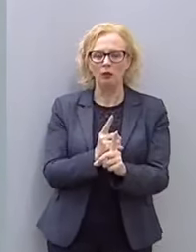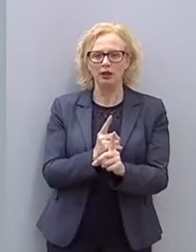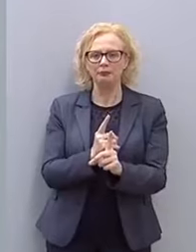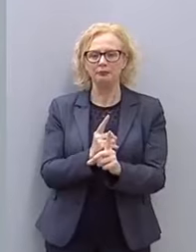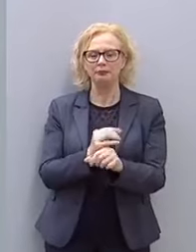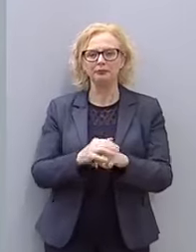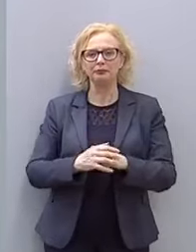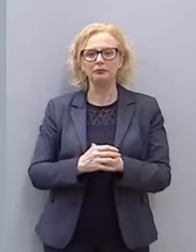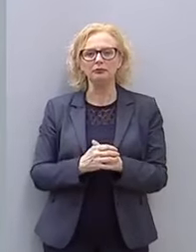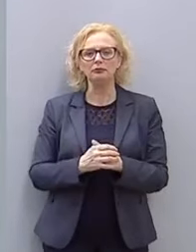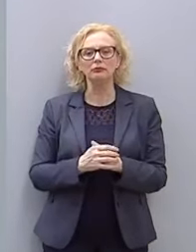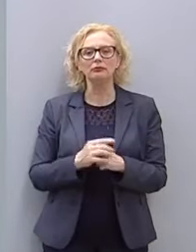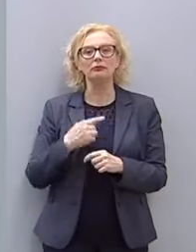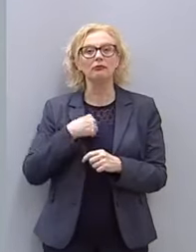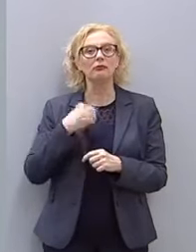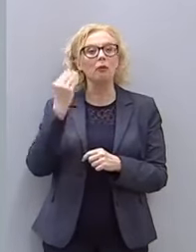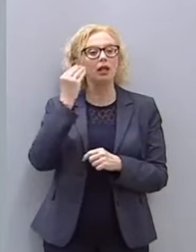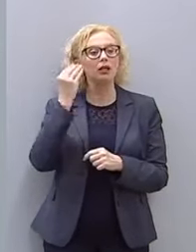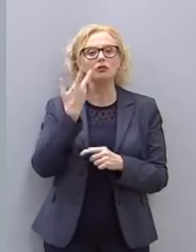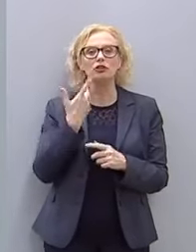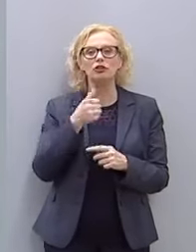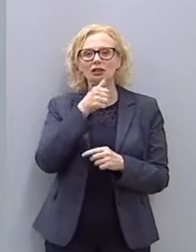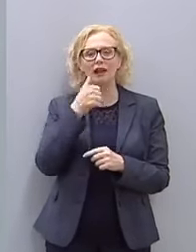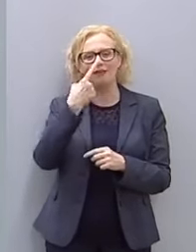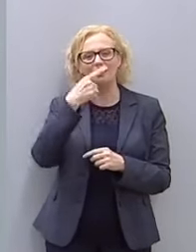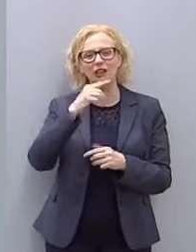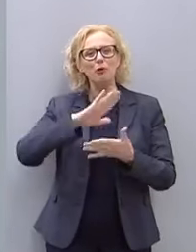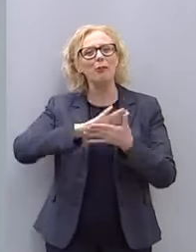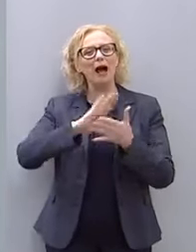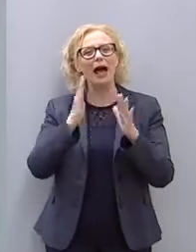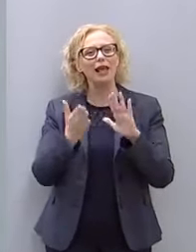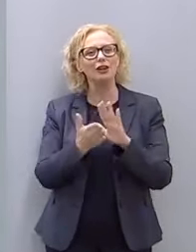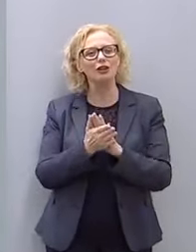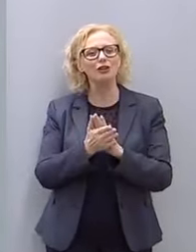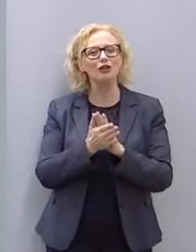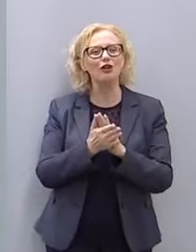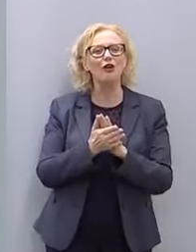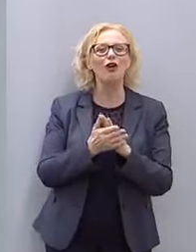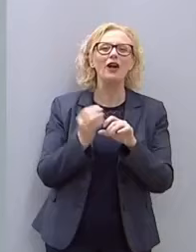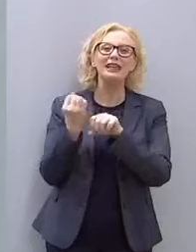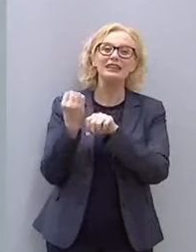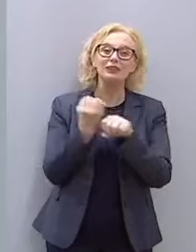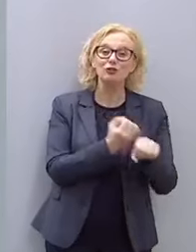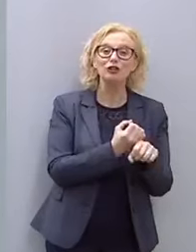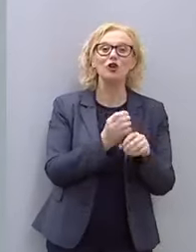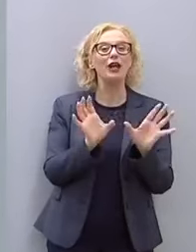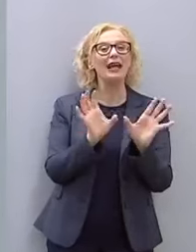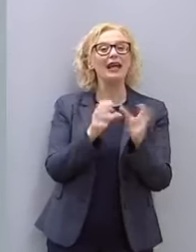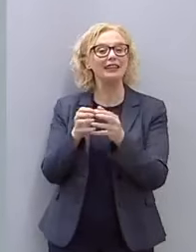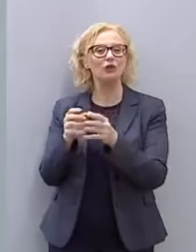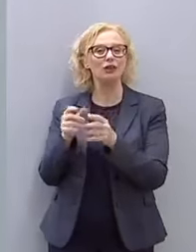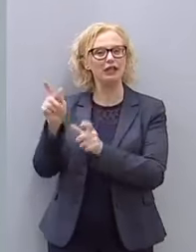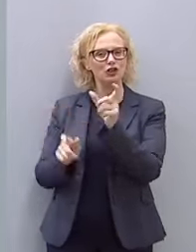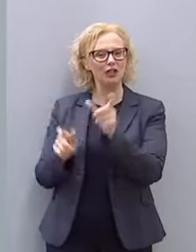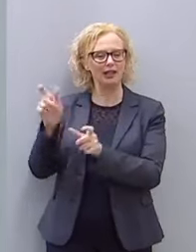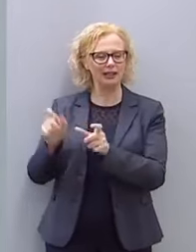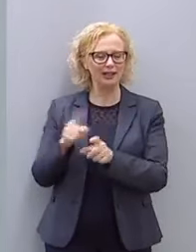queste regole perché io credo che serva un forte patto di tra le istituzioni le categorie e i cittadini se